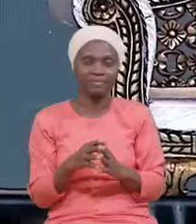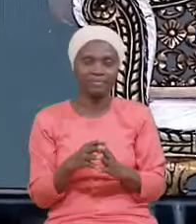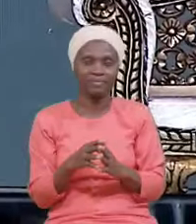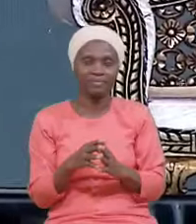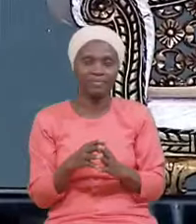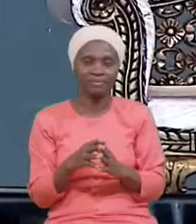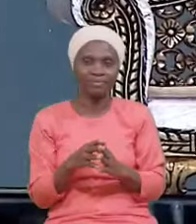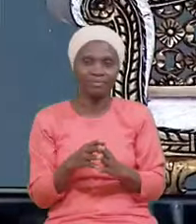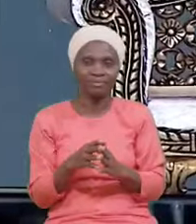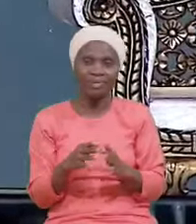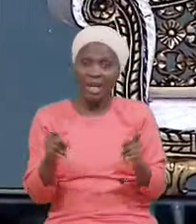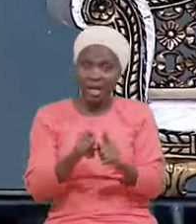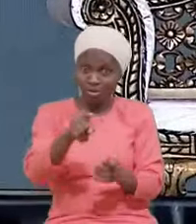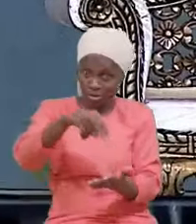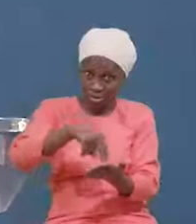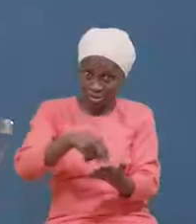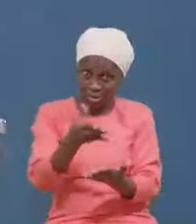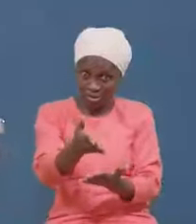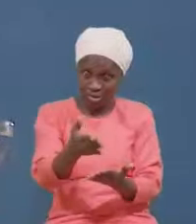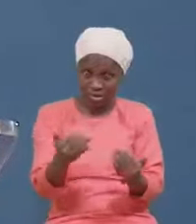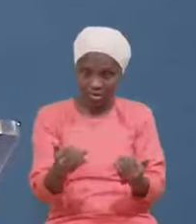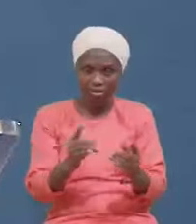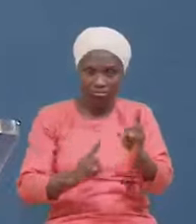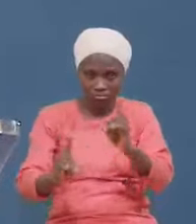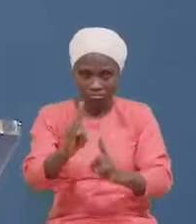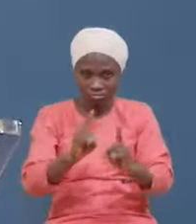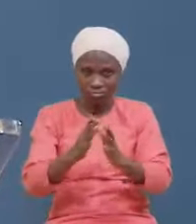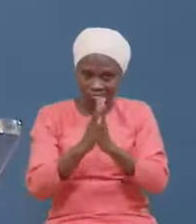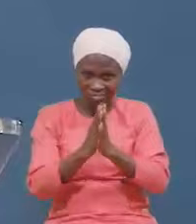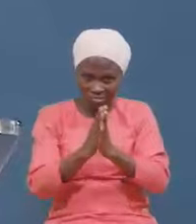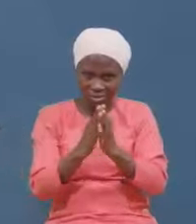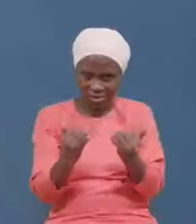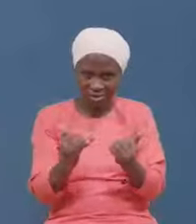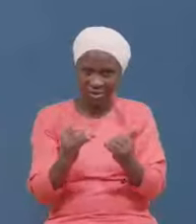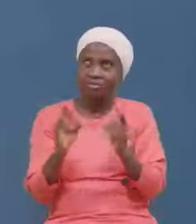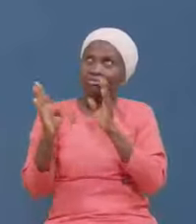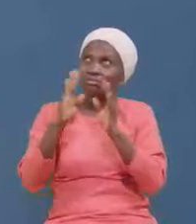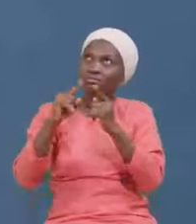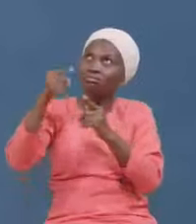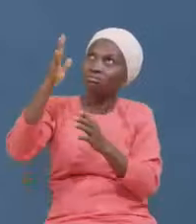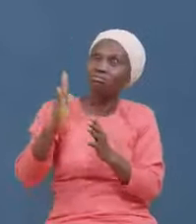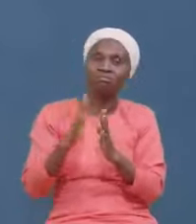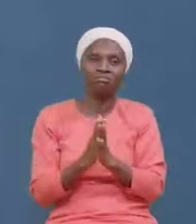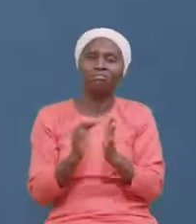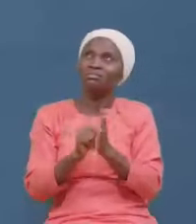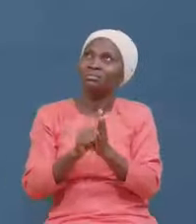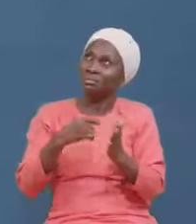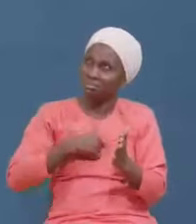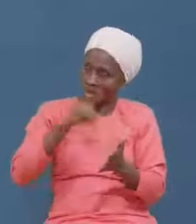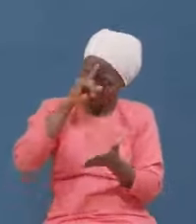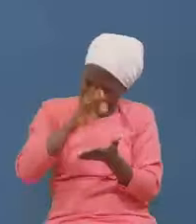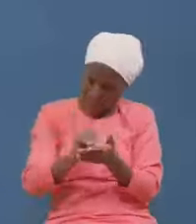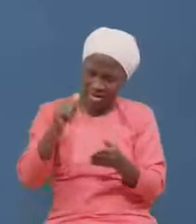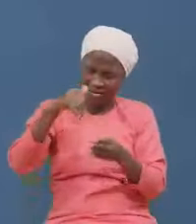ప్రభువుగా చేసుకుంటున్నారు. As you are standing up, tell him, tell the Lord. మీరందరు లేచి నిలబడుతూ ఆయనతో చెప్పండి, I believe